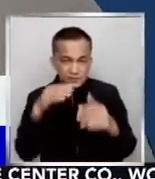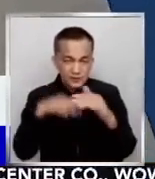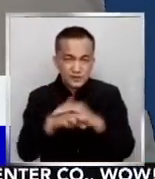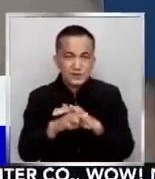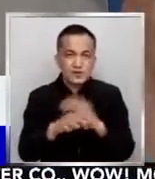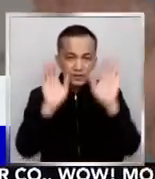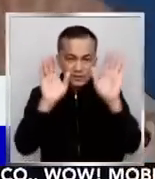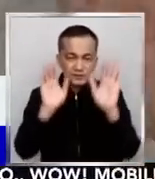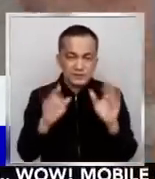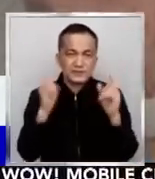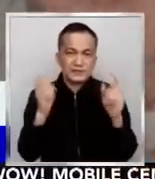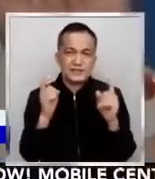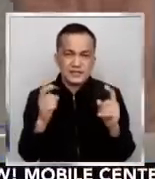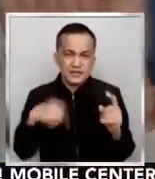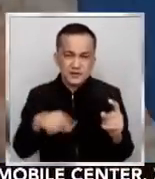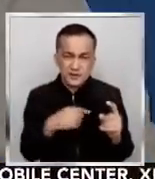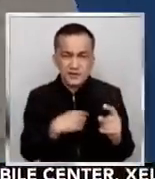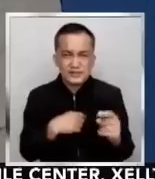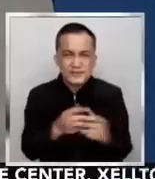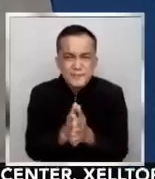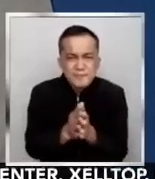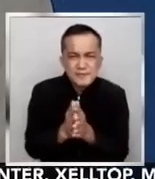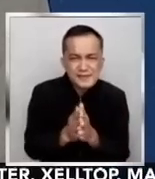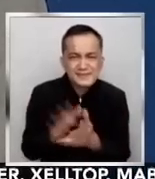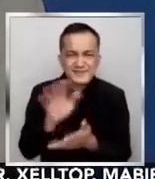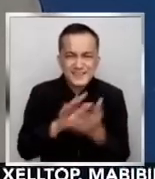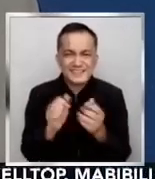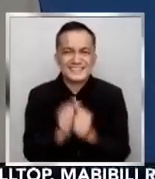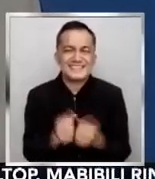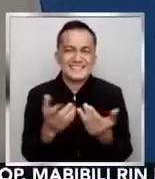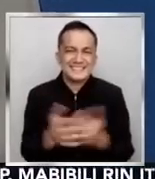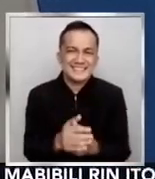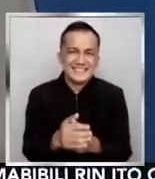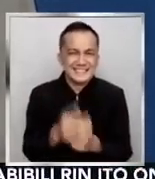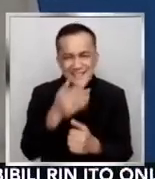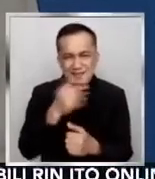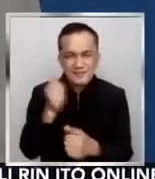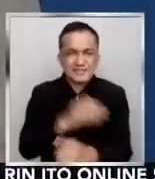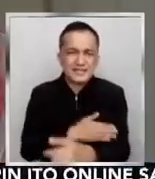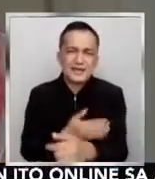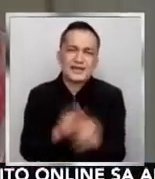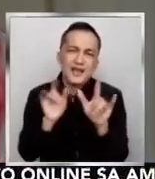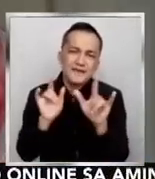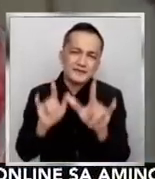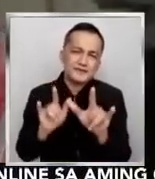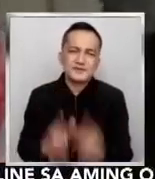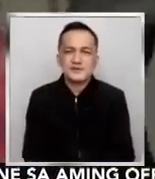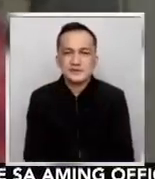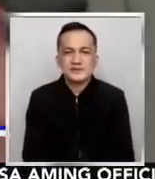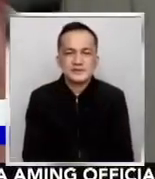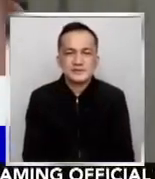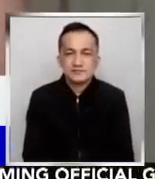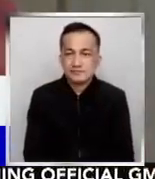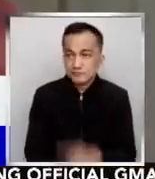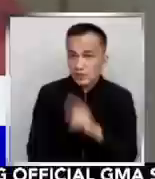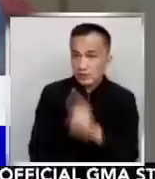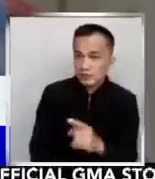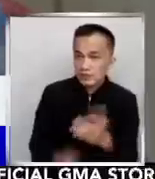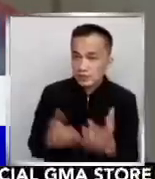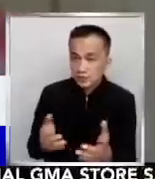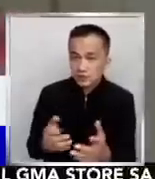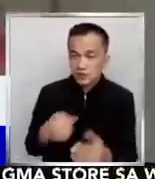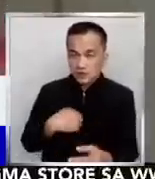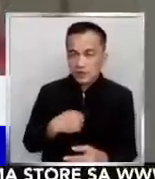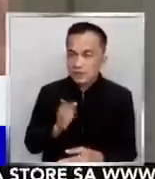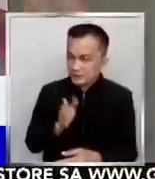And we all can't wait to party out with you. All the best, anak. We love you so much. Definitely, I will be there.